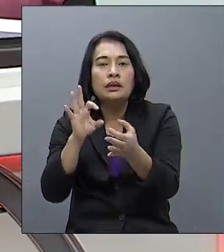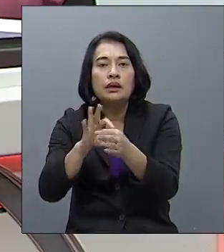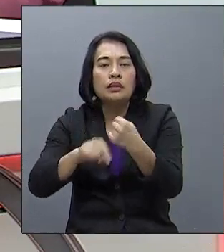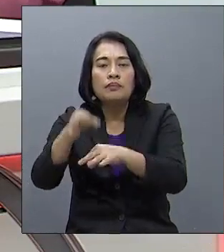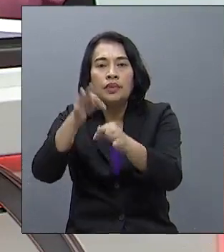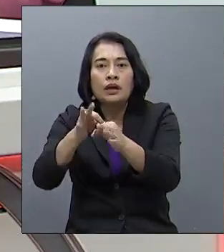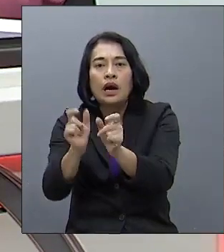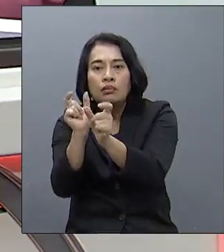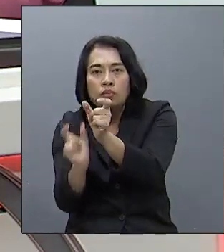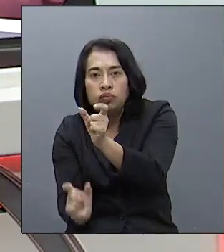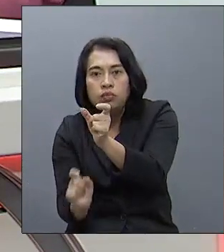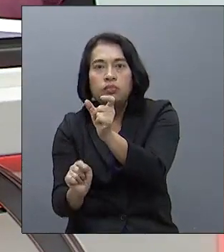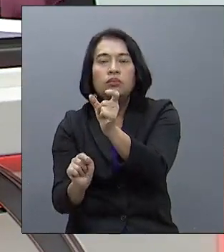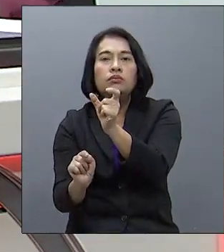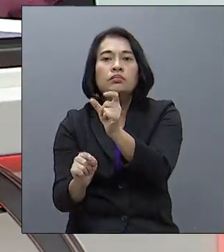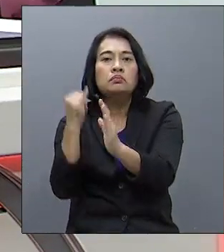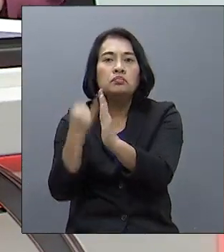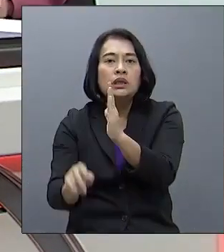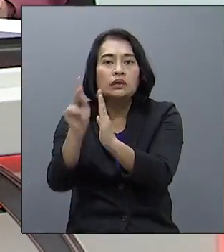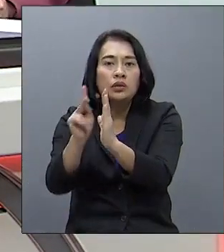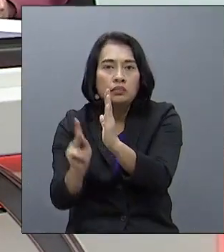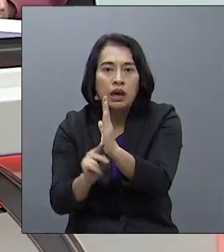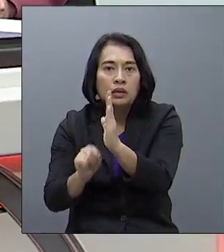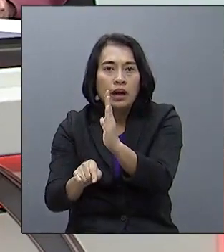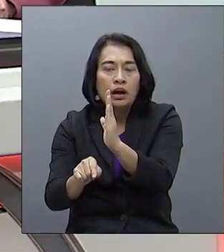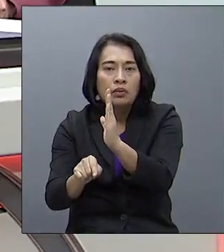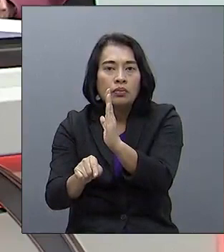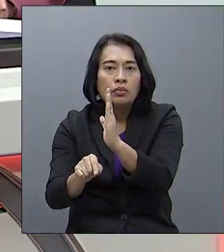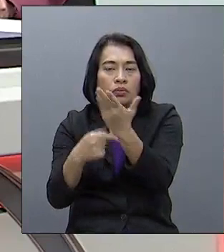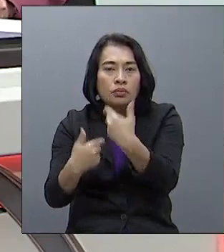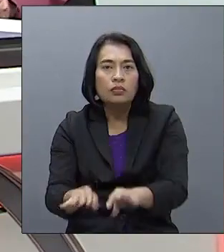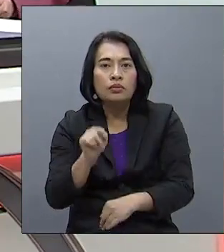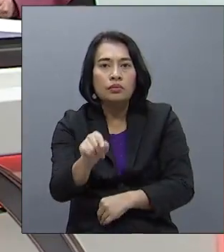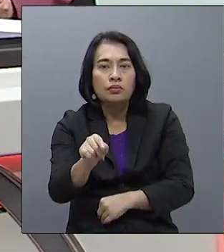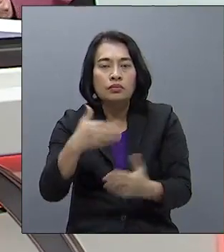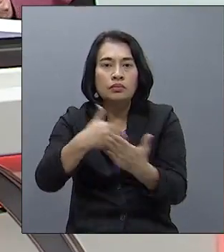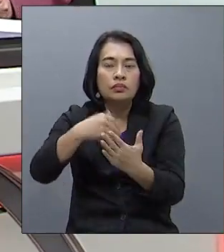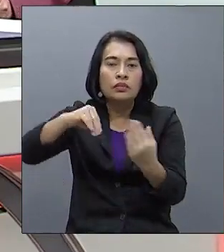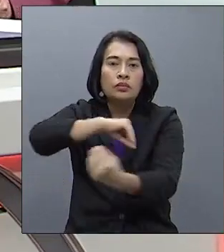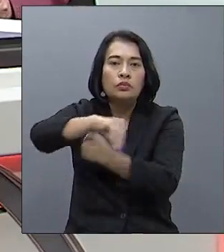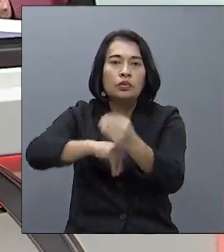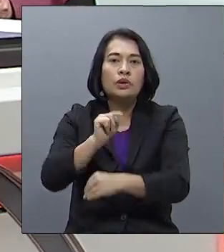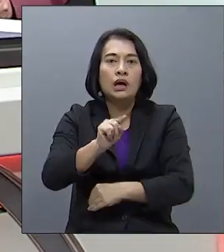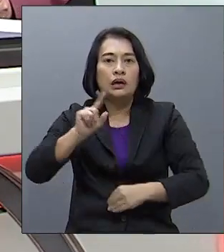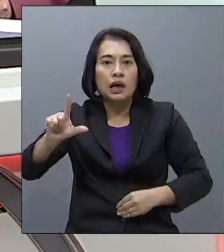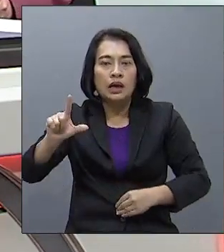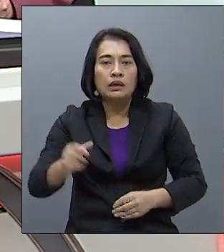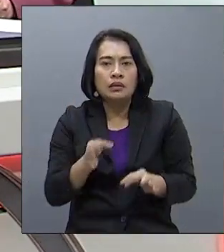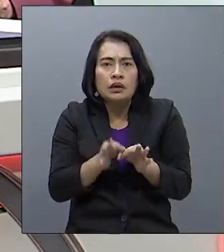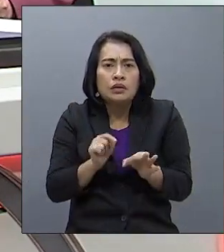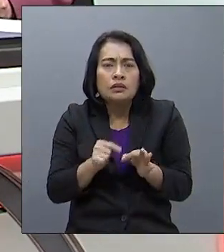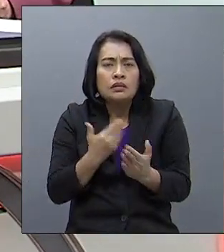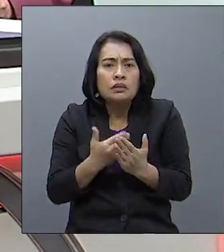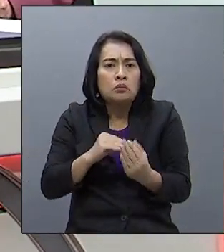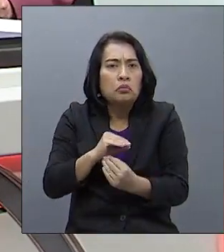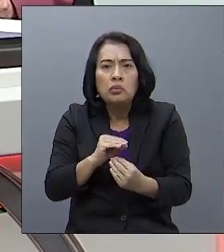ารับโอนเงินผิดกฎหมายหรือเปล่าหลังจากไปพบว่ามีบางบัญชีเงินหมุนเวียนหลักล้านบาทแต่บางบัญชีก็ไม่มีความเคลื่อน